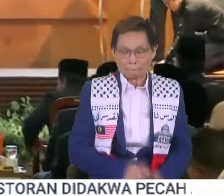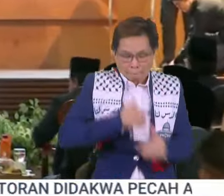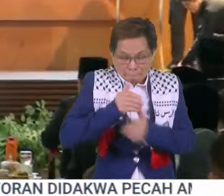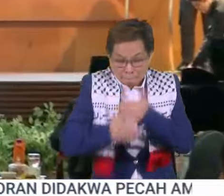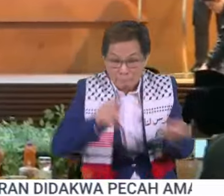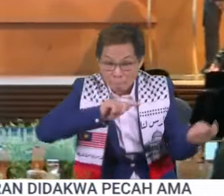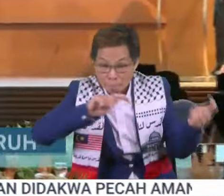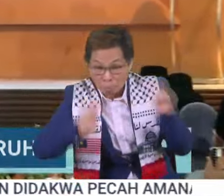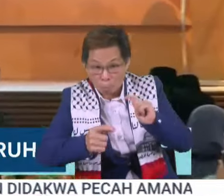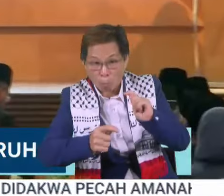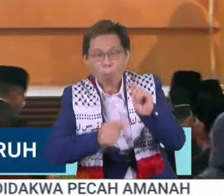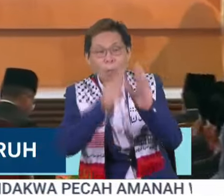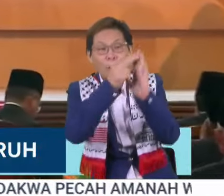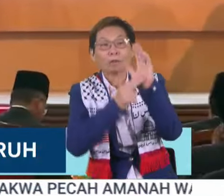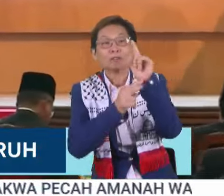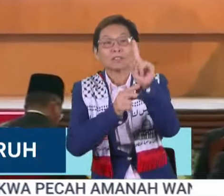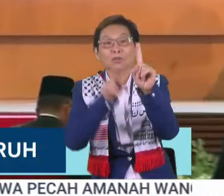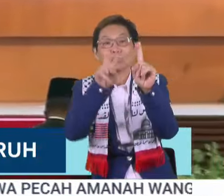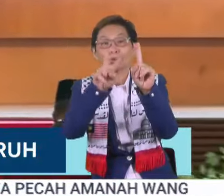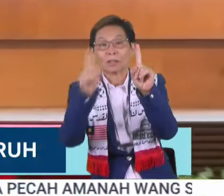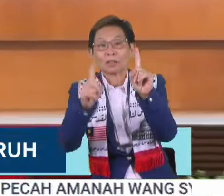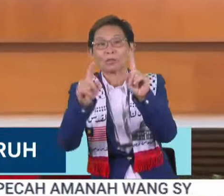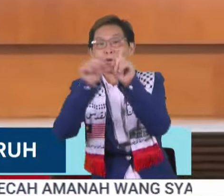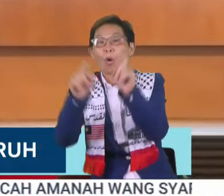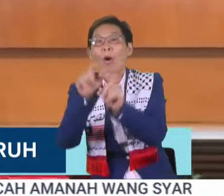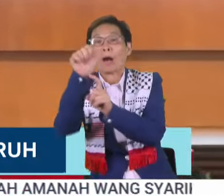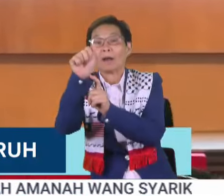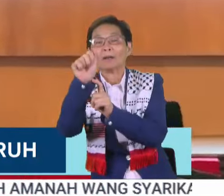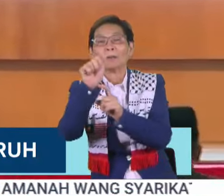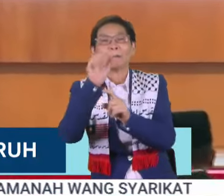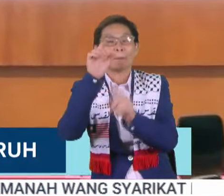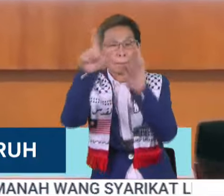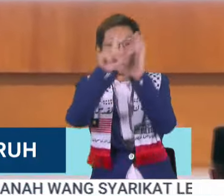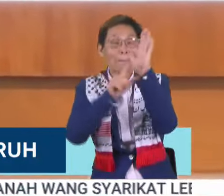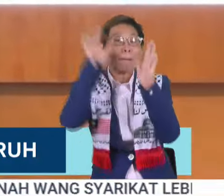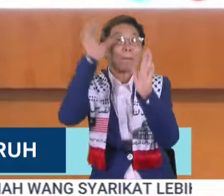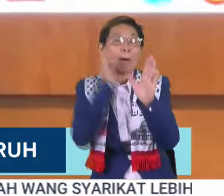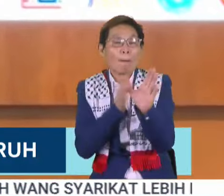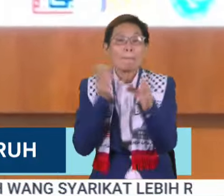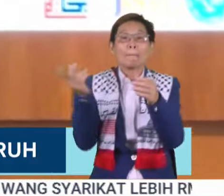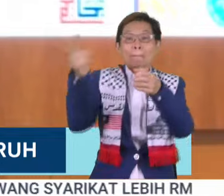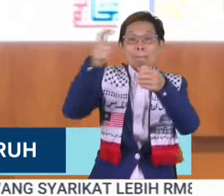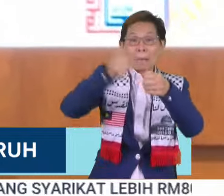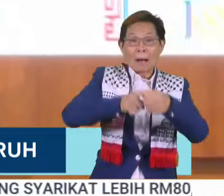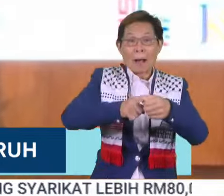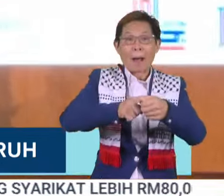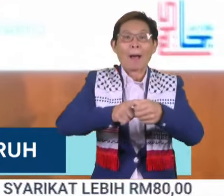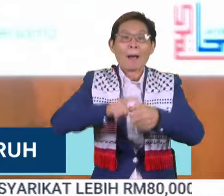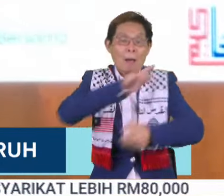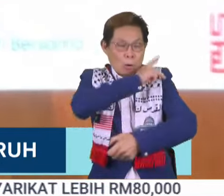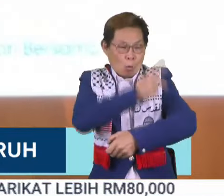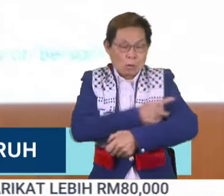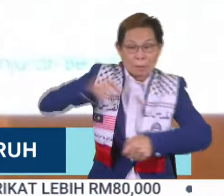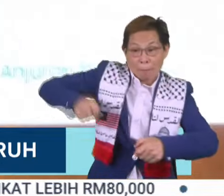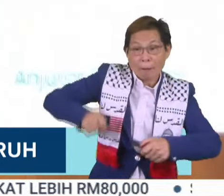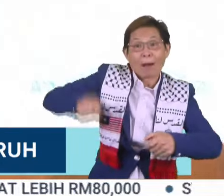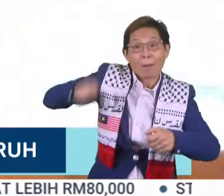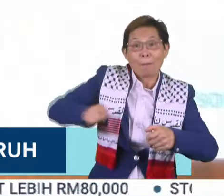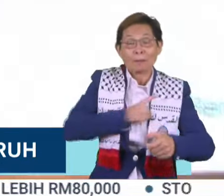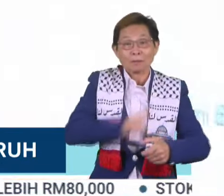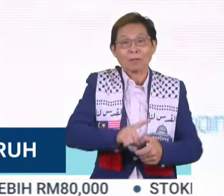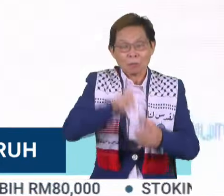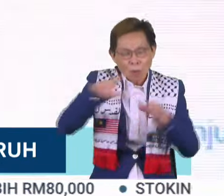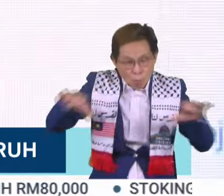Proses pindaan perkara 121-1A Perlembagaan Persekutuan berhubung bidang kuasa Mahkamah Syariah perlu dibuat secara teliti